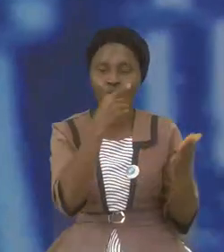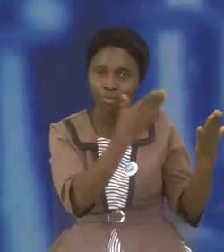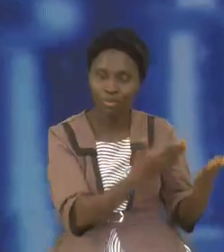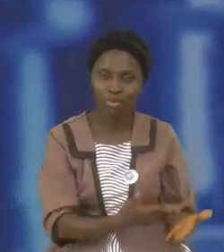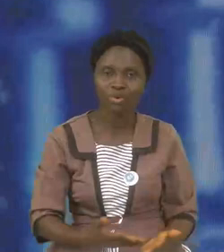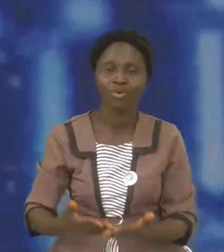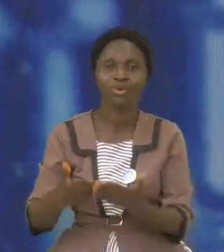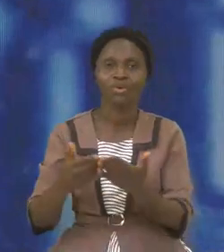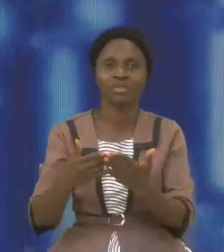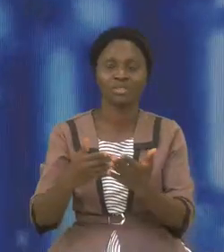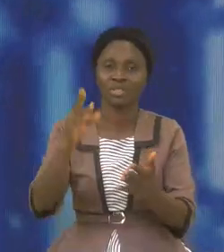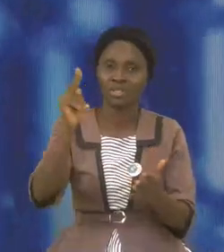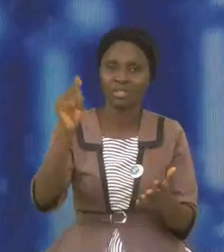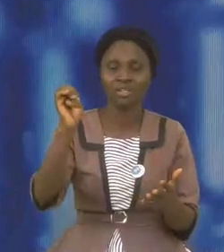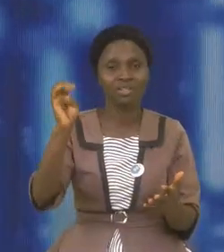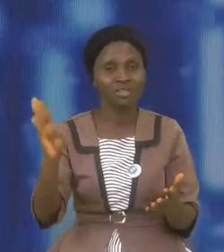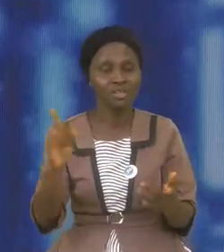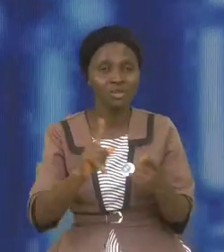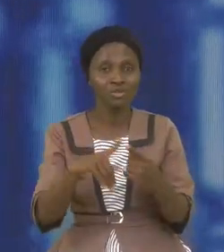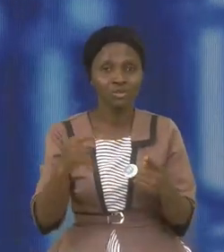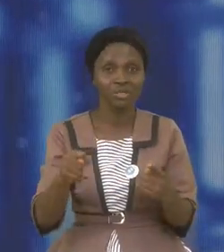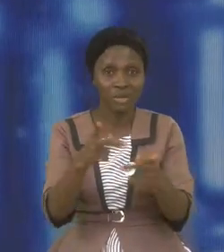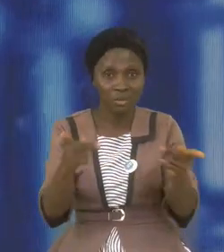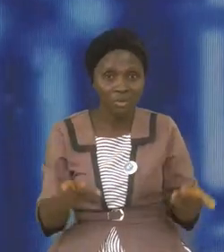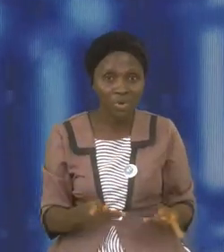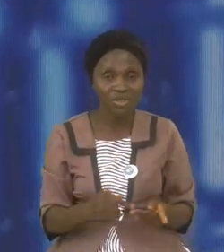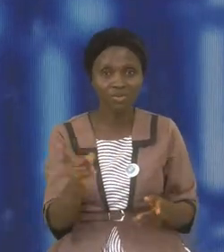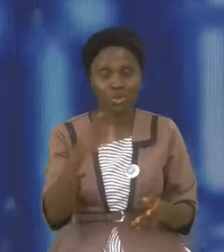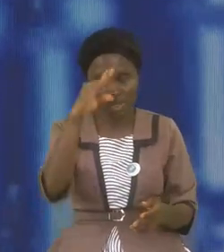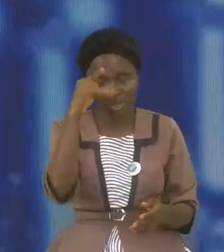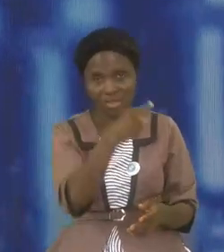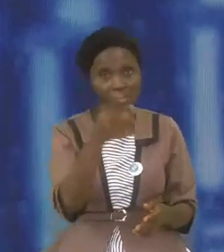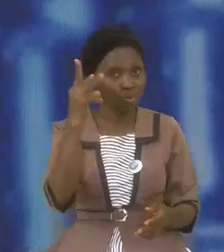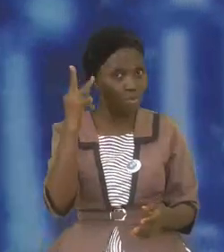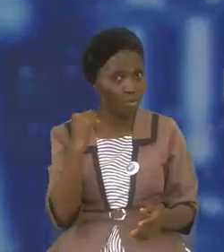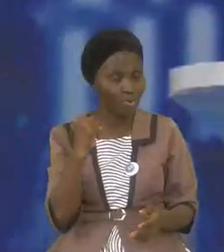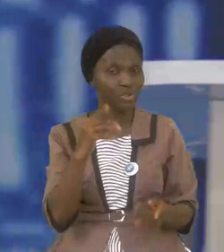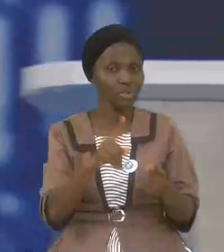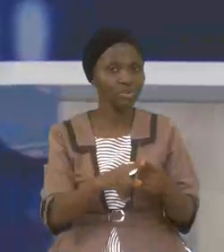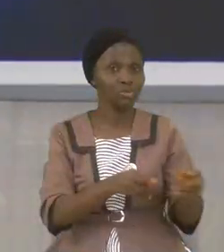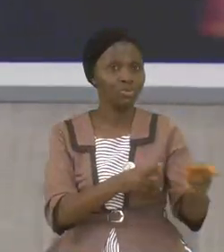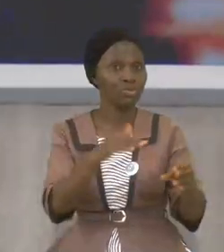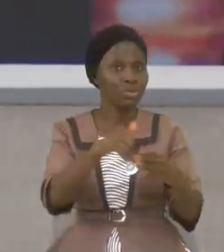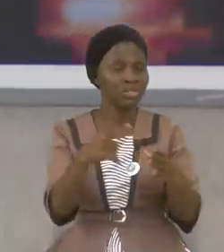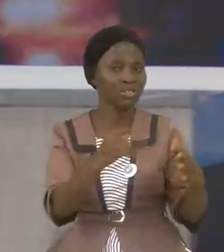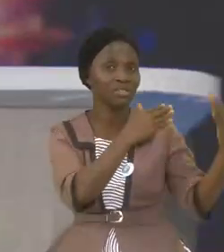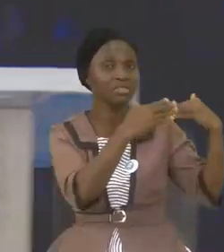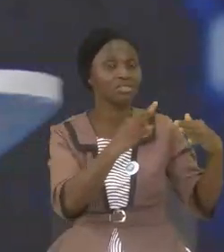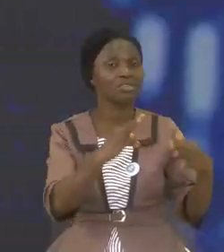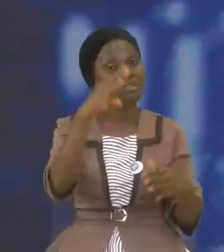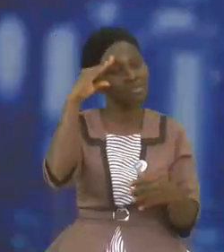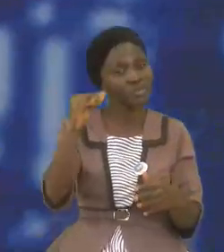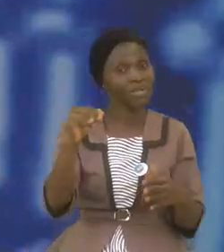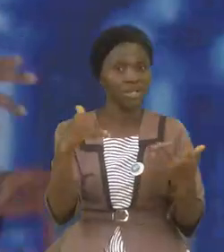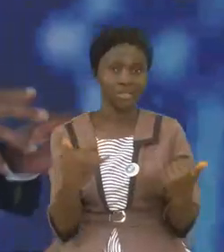Joachim, qui a amené Nebuchadnezzar au point où il a